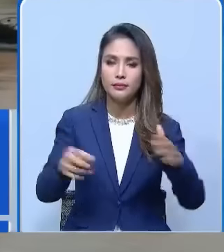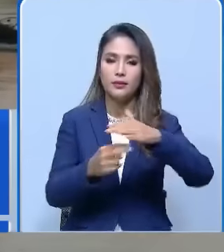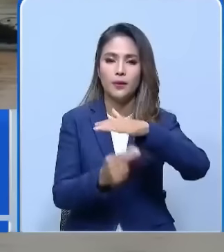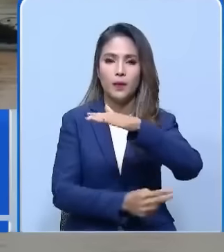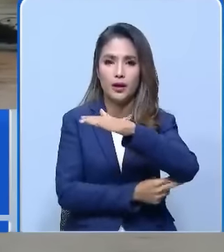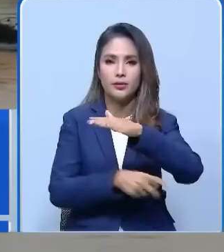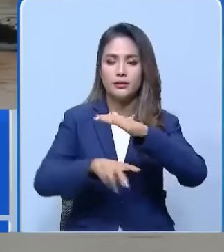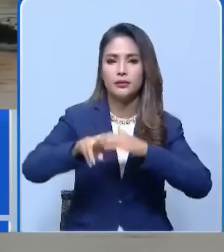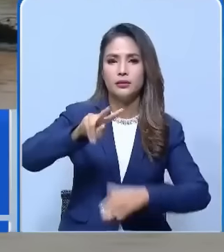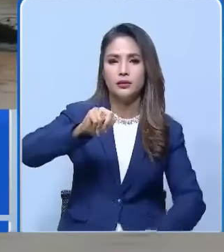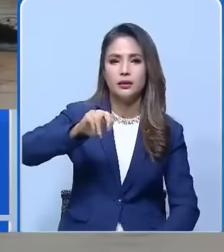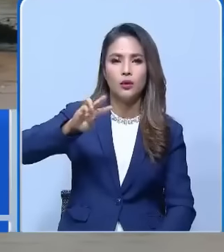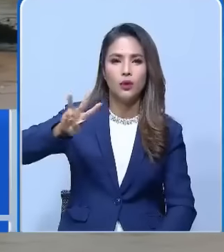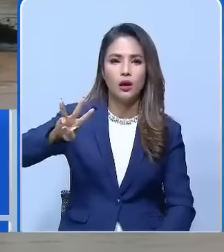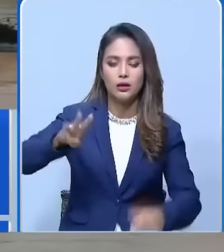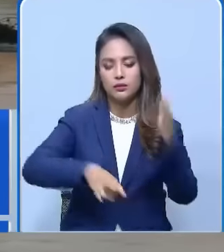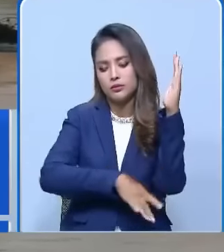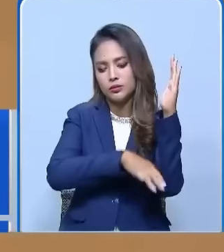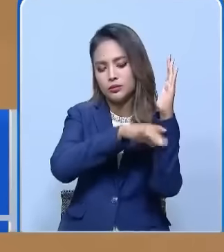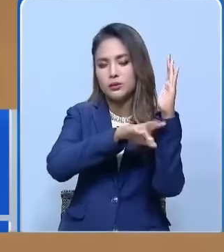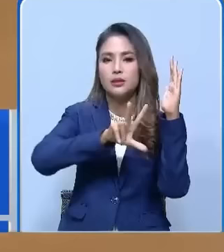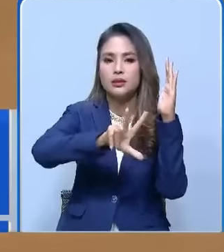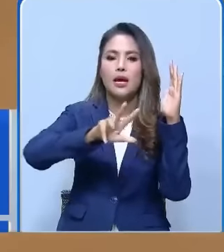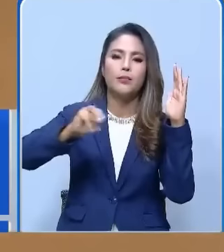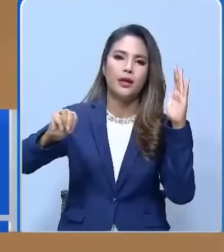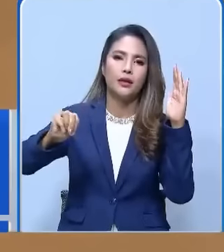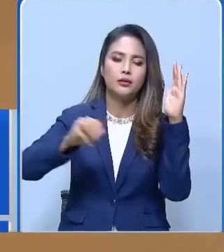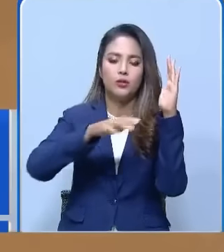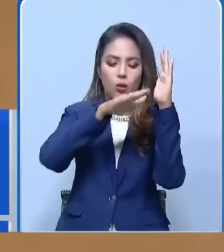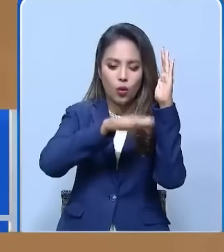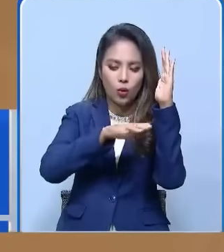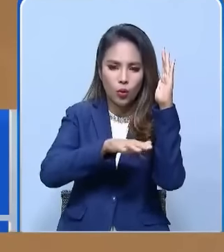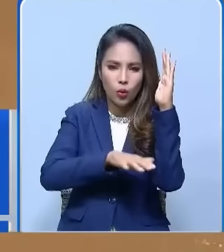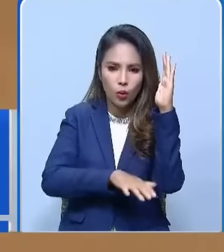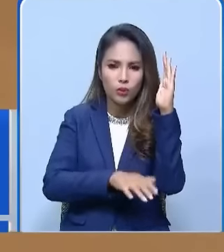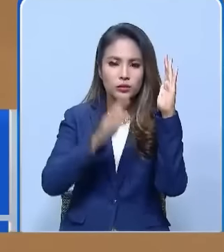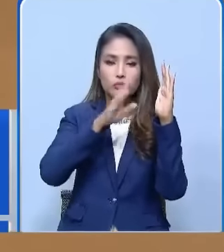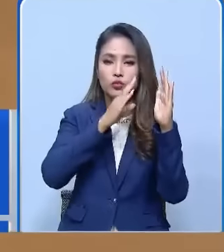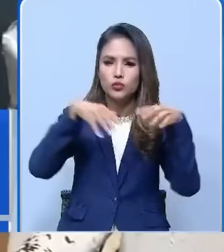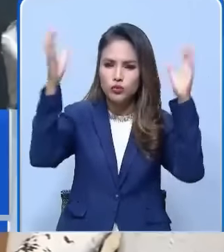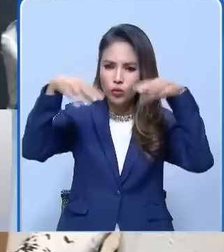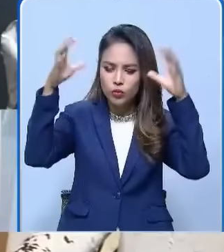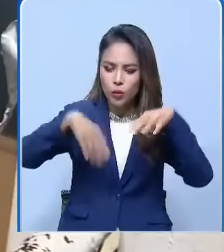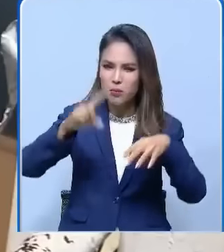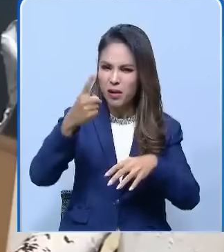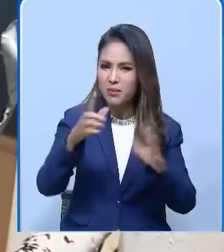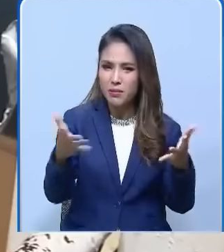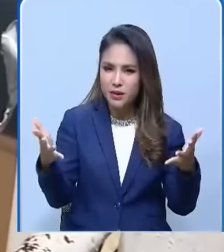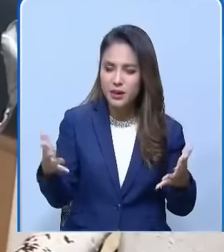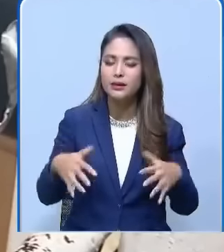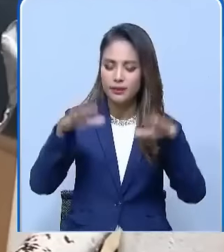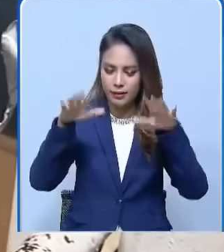ระดับน้ำอยู่ที่3เมตร60เซนติเมตรนะครับมีแนวโน้มลดลงต่อเนื่องซึ่งคาดว่าถ้าไม่มีฝนตกลงมาเพิ่มสถานการณ์ก็จะดีขึ้นตามล